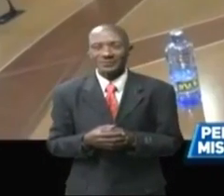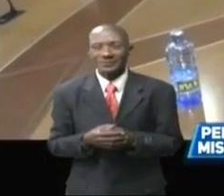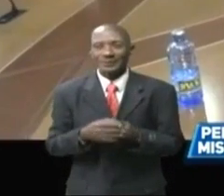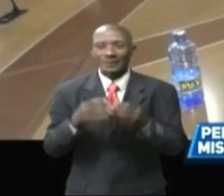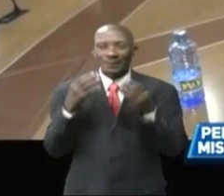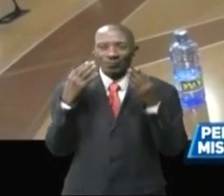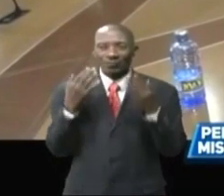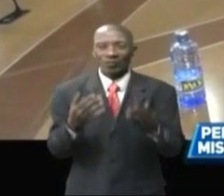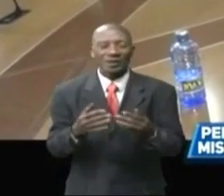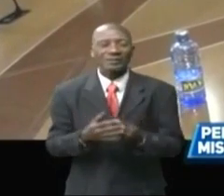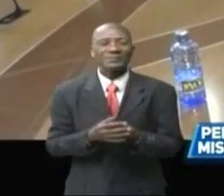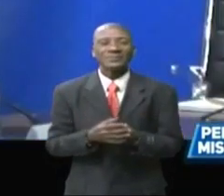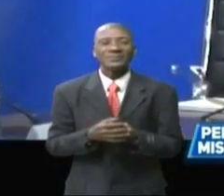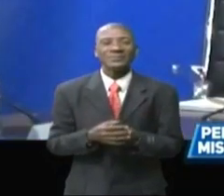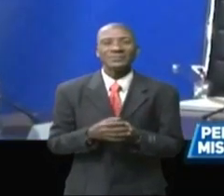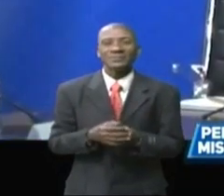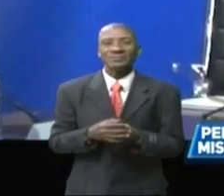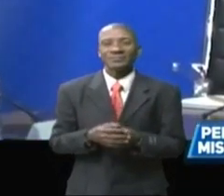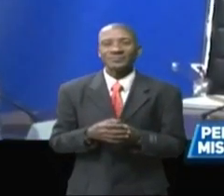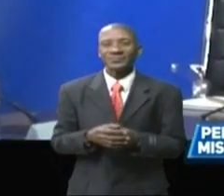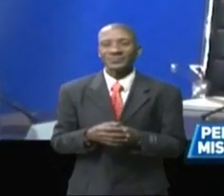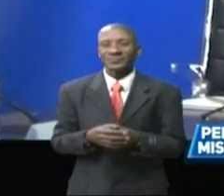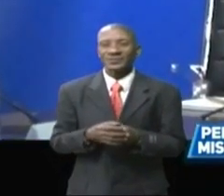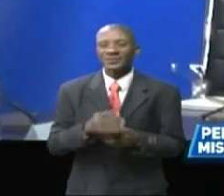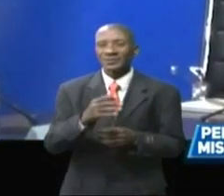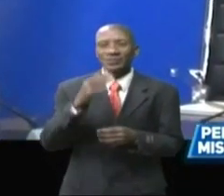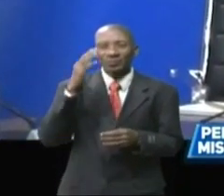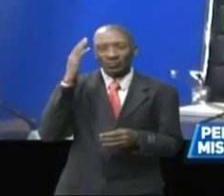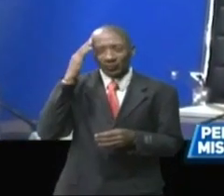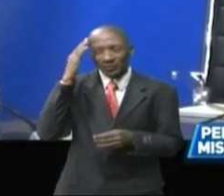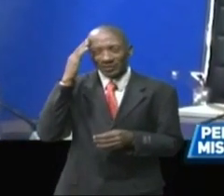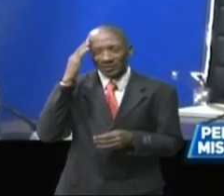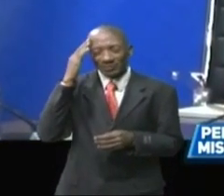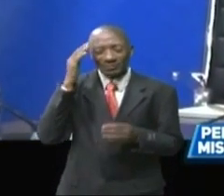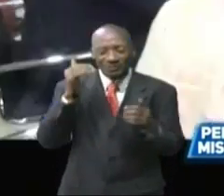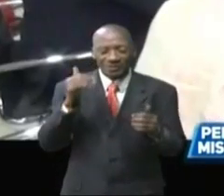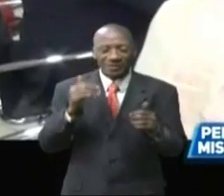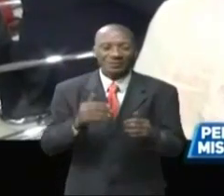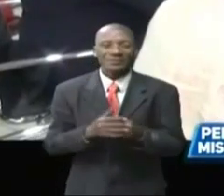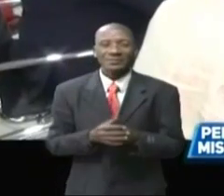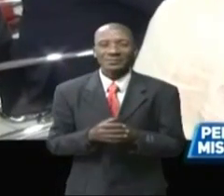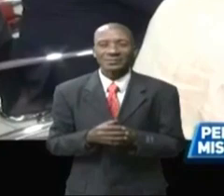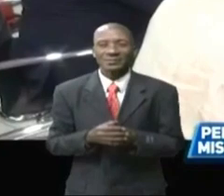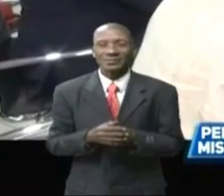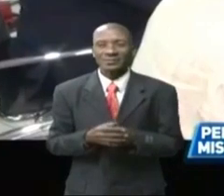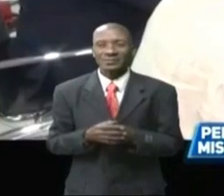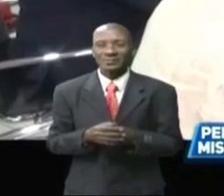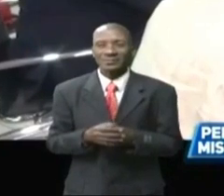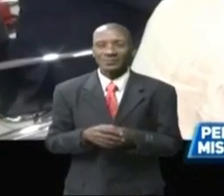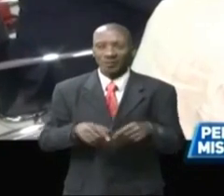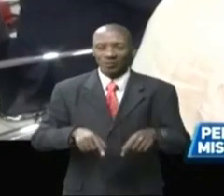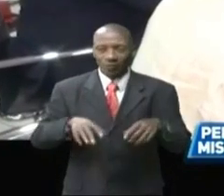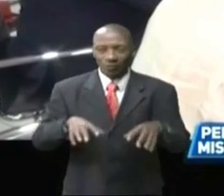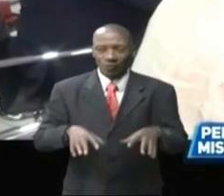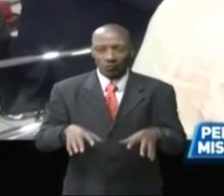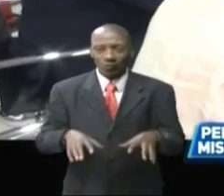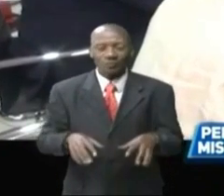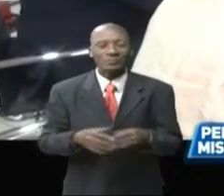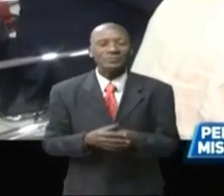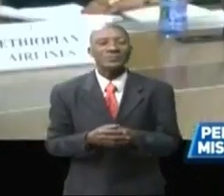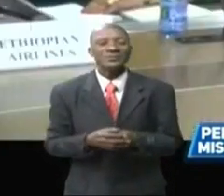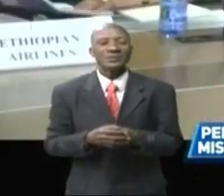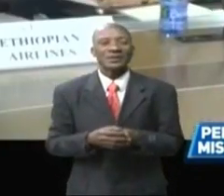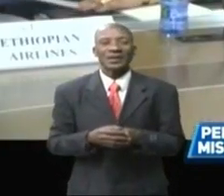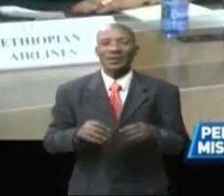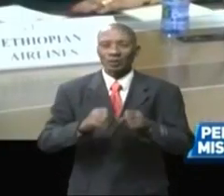passagers. Le ministre de Transport, Voies des Communications et des Enclavements a tenu à faire une mise au point avec ses